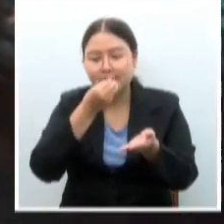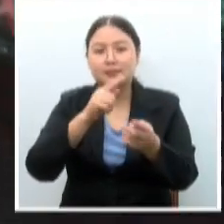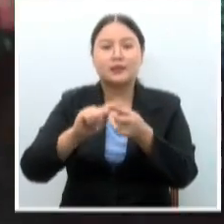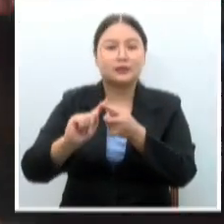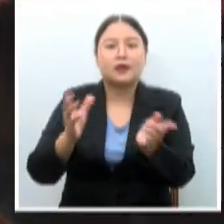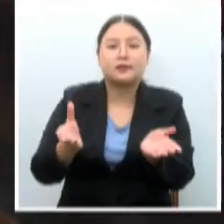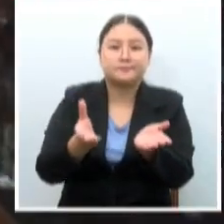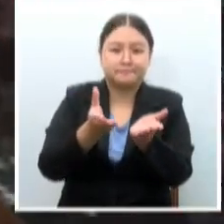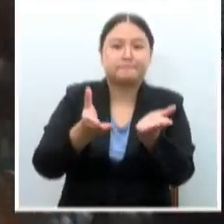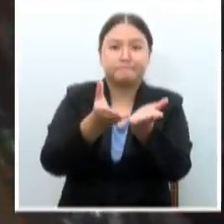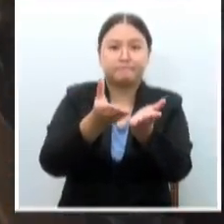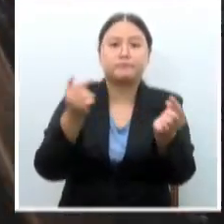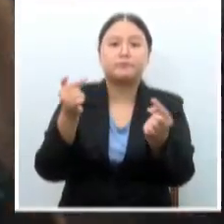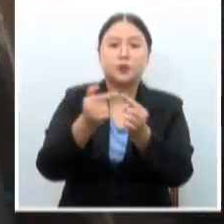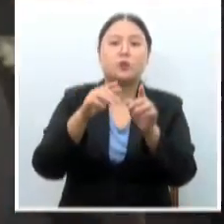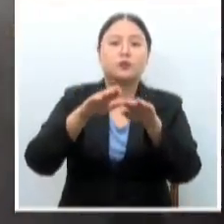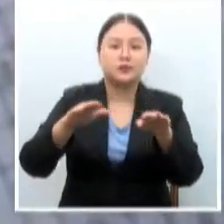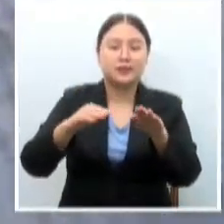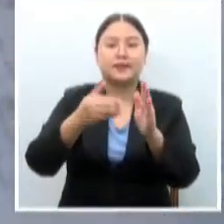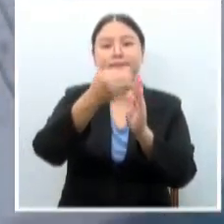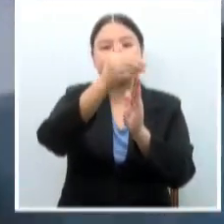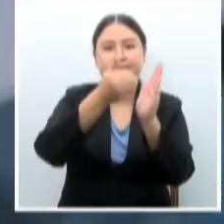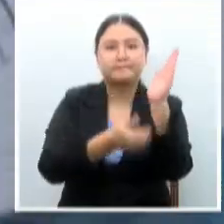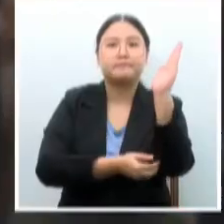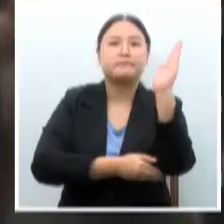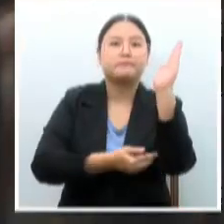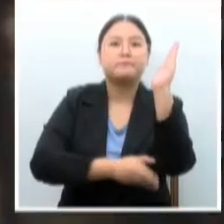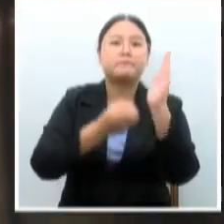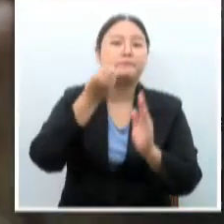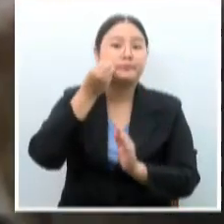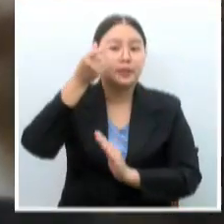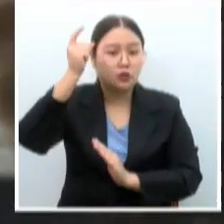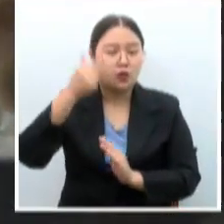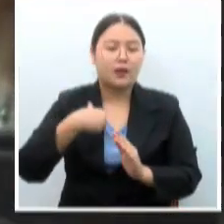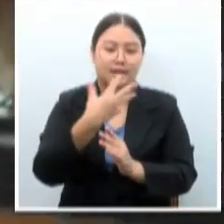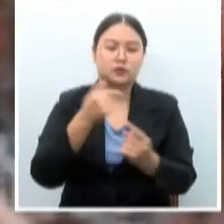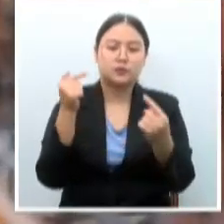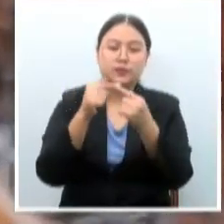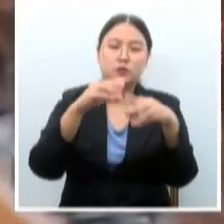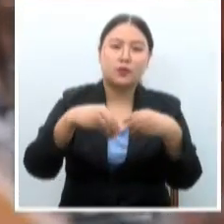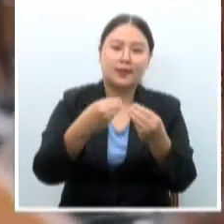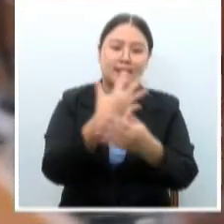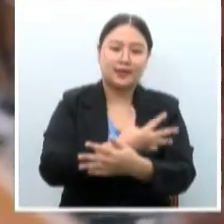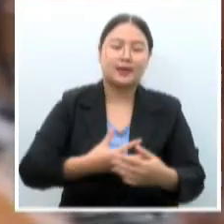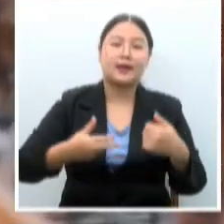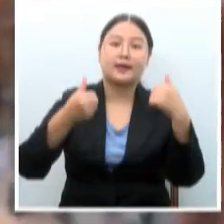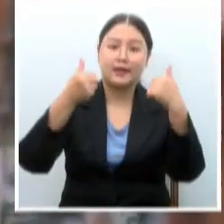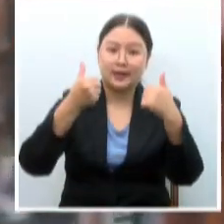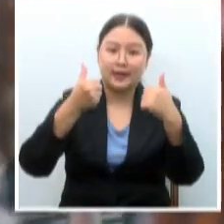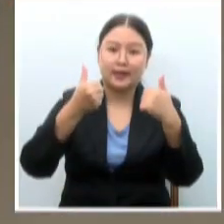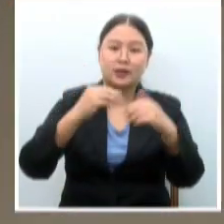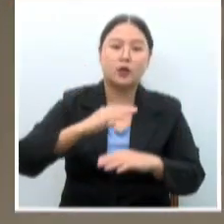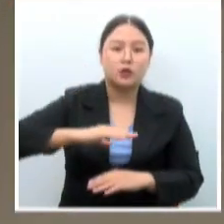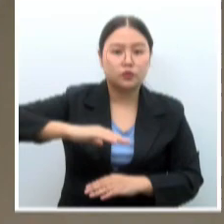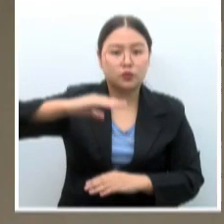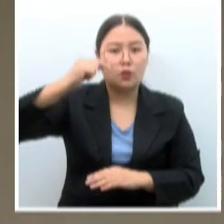ชนในถิ่นทุรกันดารให้มีคุณภาพที่ดีร่างกายแข็งแรงมีการเจริญเติบโตและพั